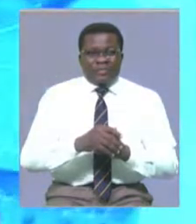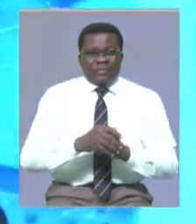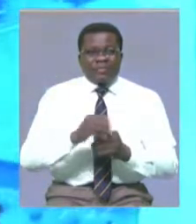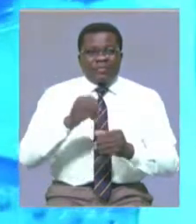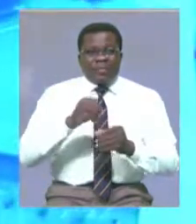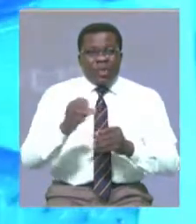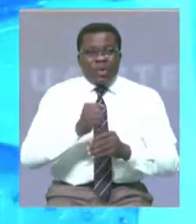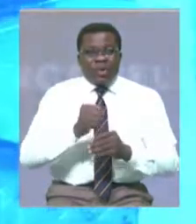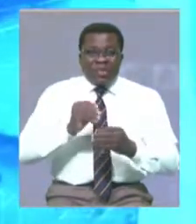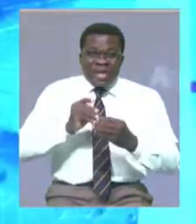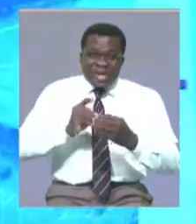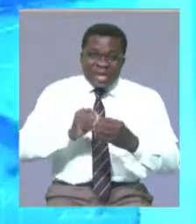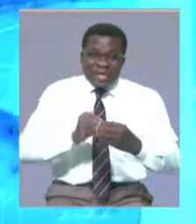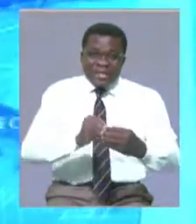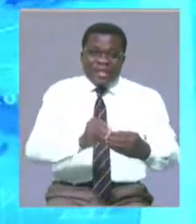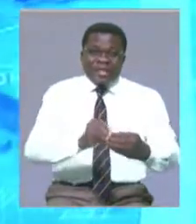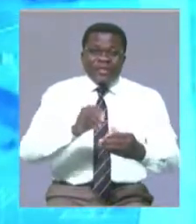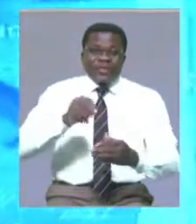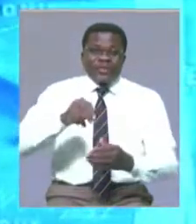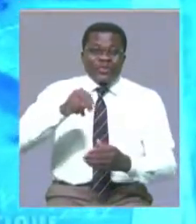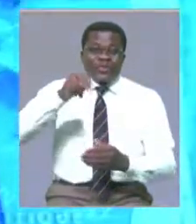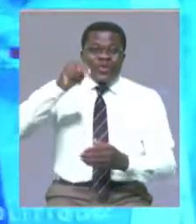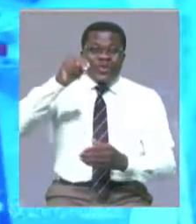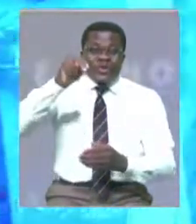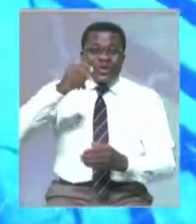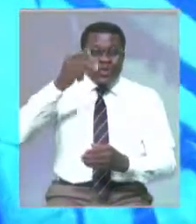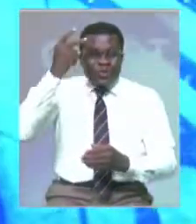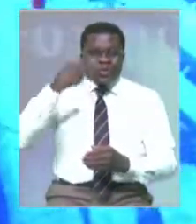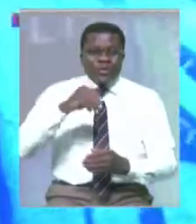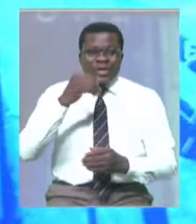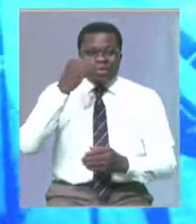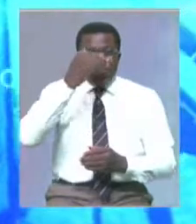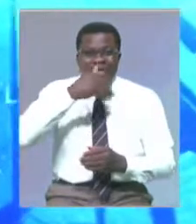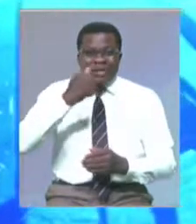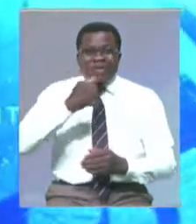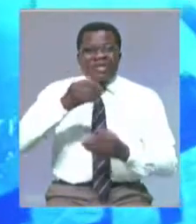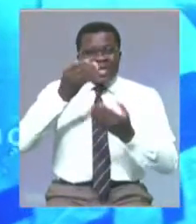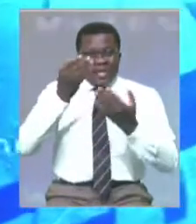On prend à présent la direction du Septentrion. Le préfet de la Libourie met un thème